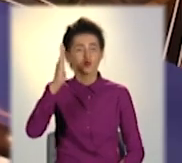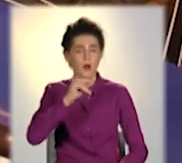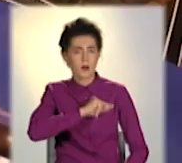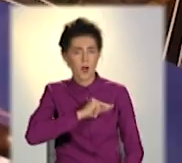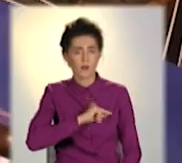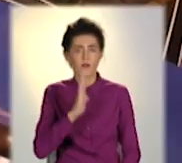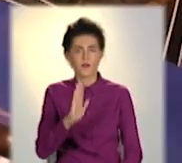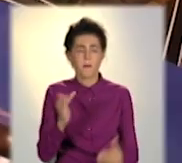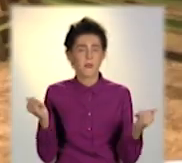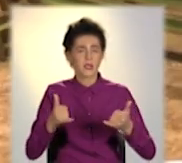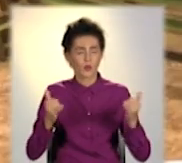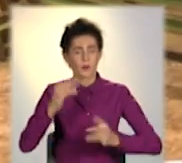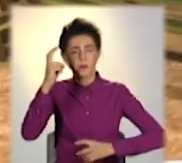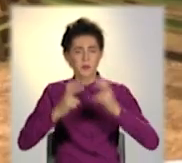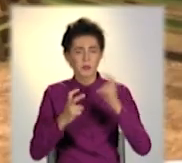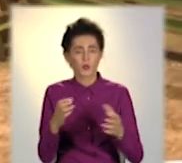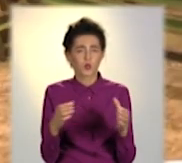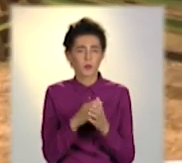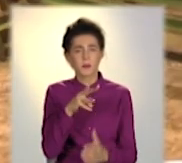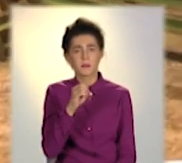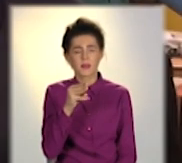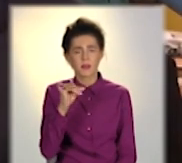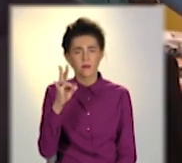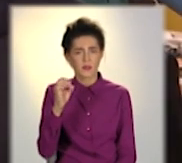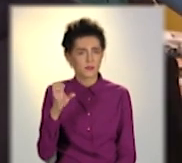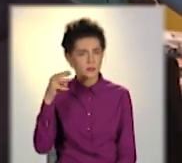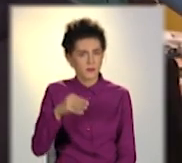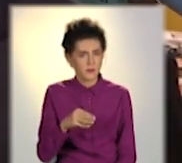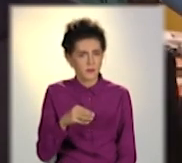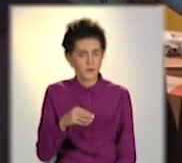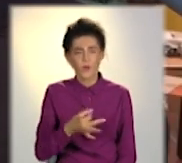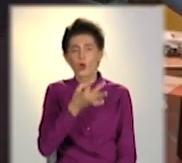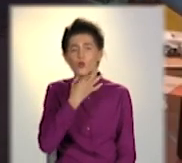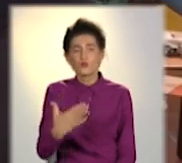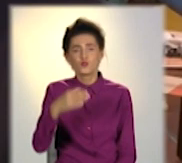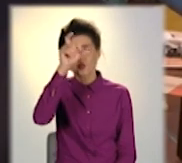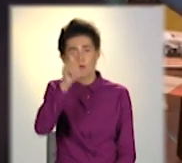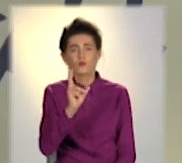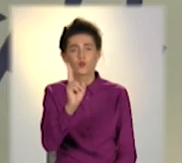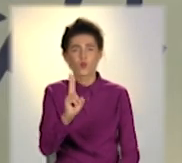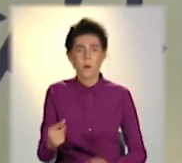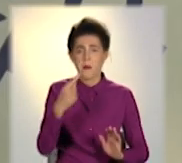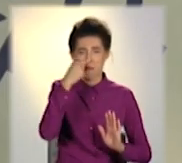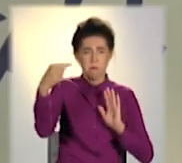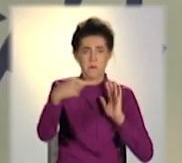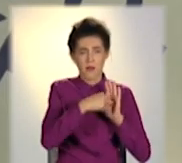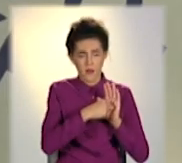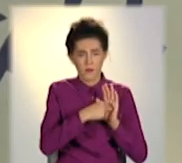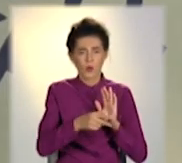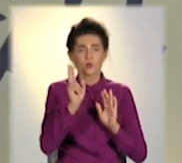на металургійних підприємствах групи MedInvest. Я говорю, любой человек, который сюда уже попал, человек,